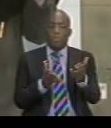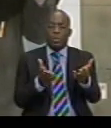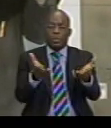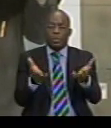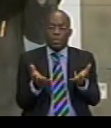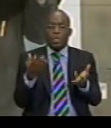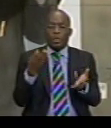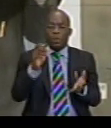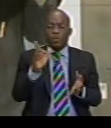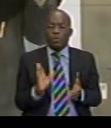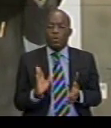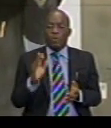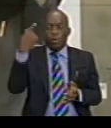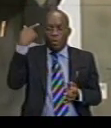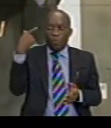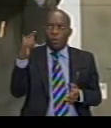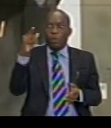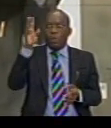saved.